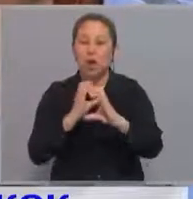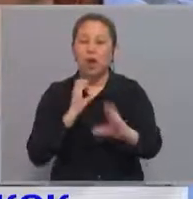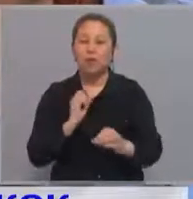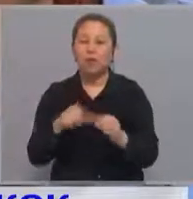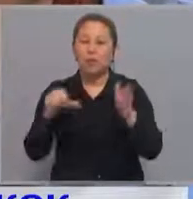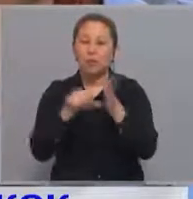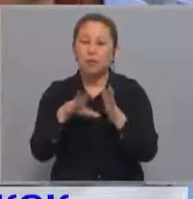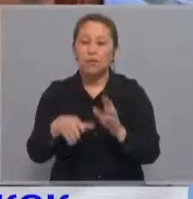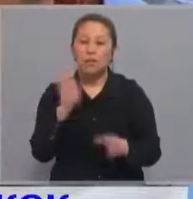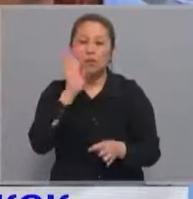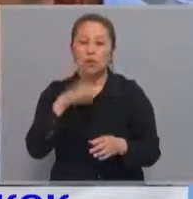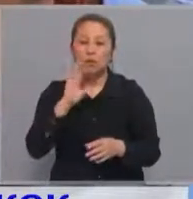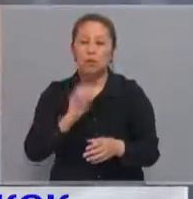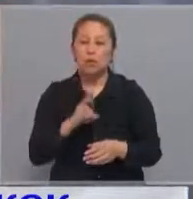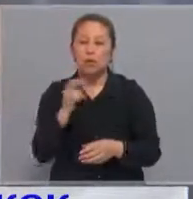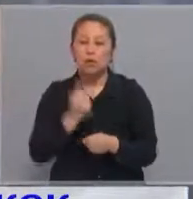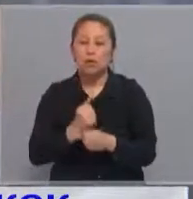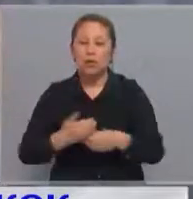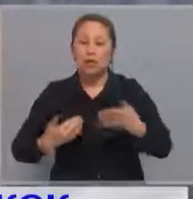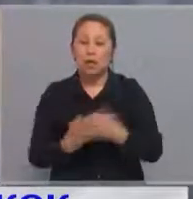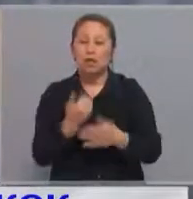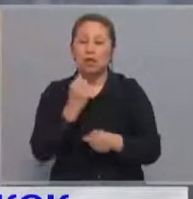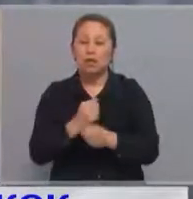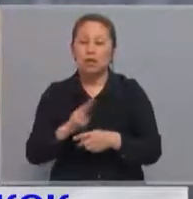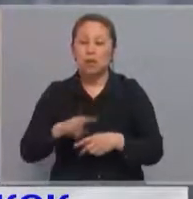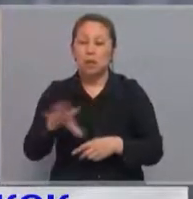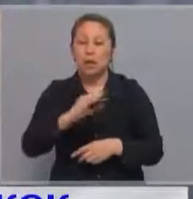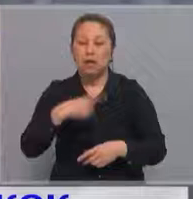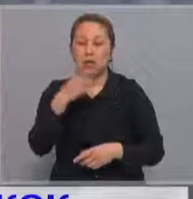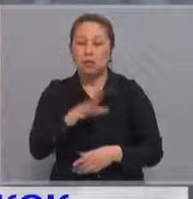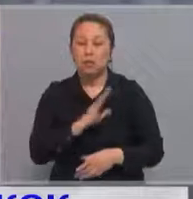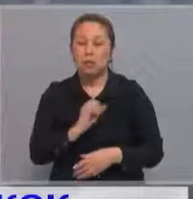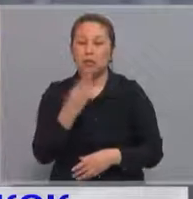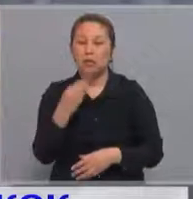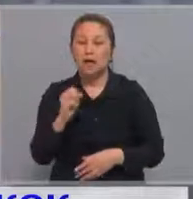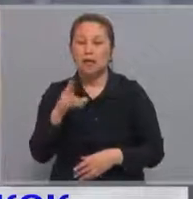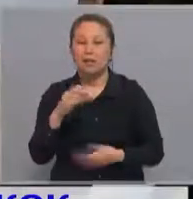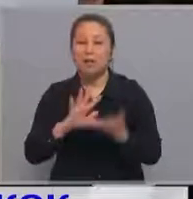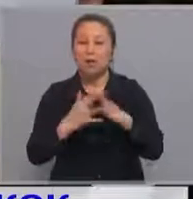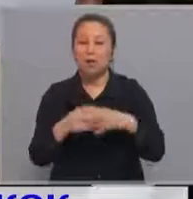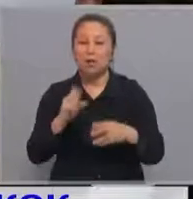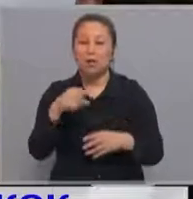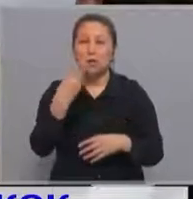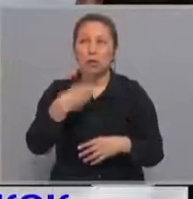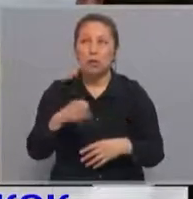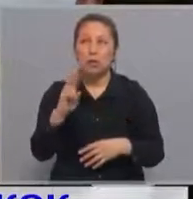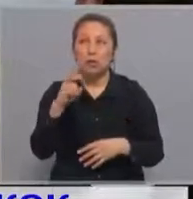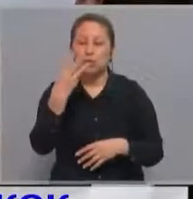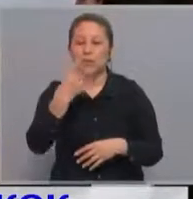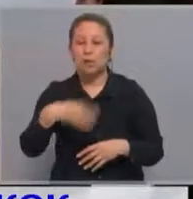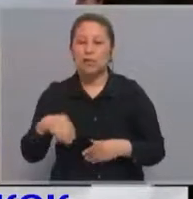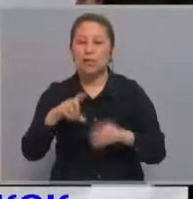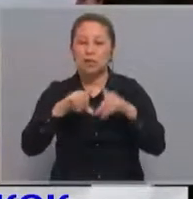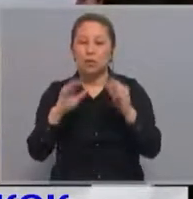электр желісін тарту, кәріз жүйесін жүргізу мәселелері де ортаға салынды. Жизелі мен Ақтала ауылдарында 120 және 240 орындық клуб